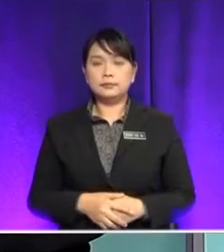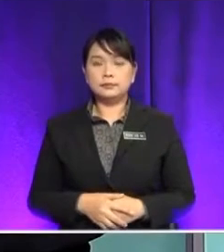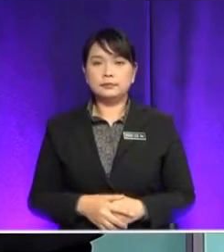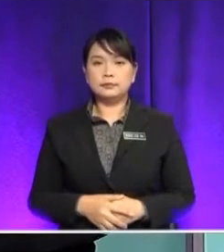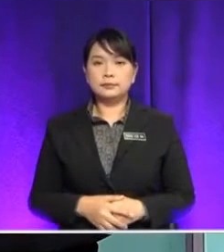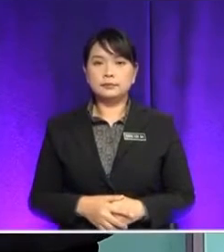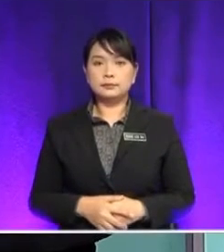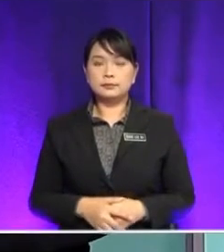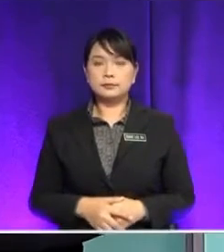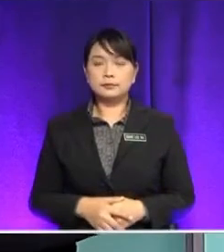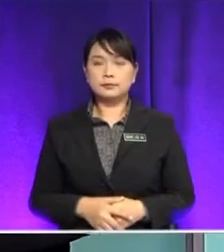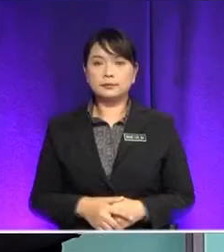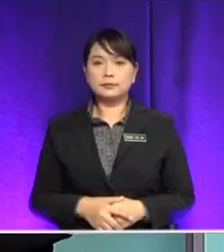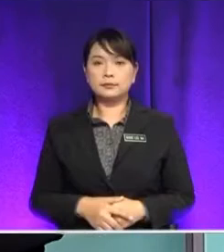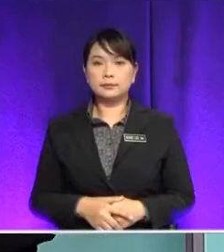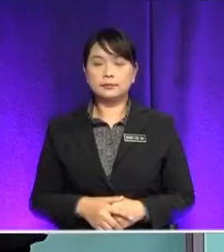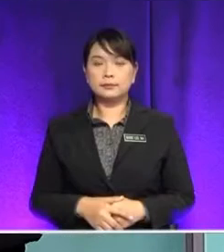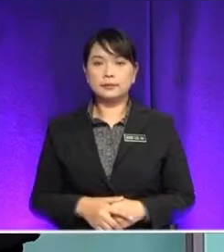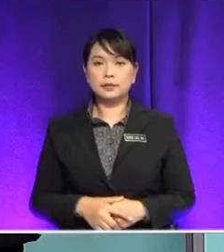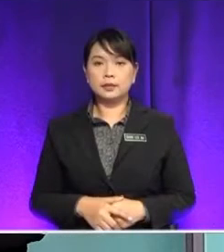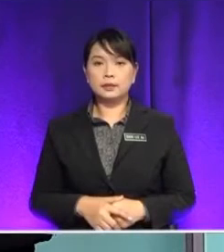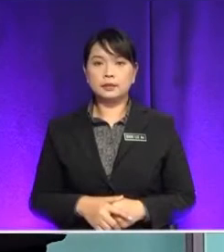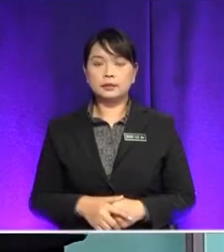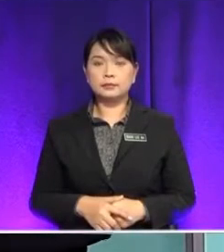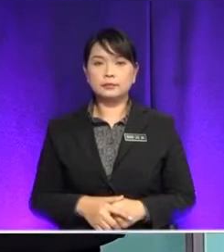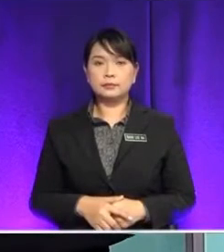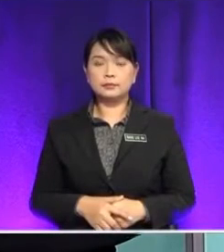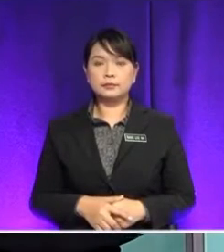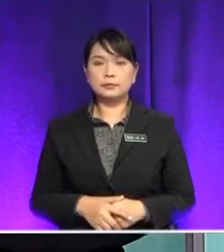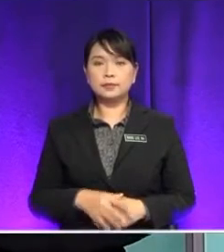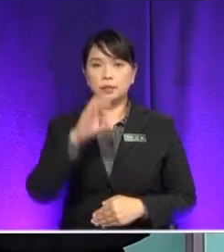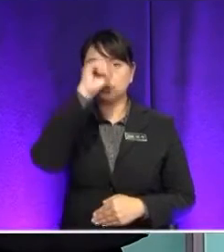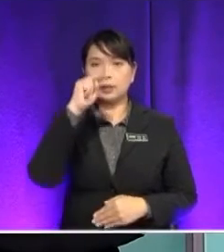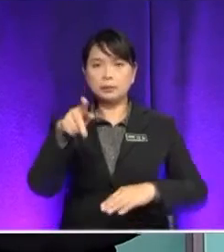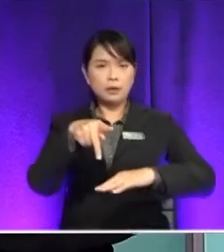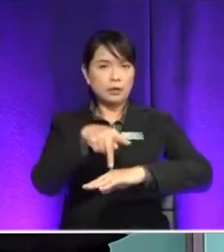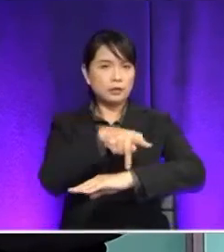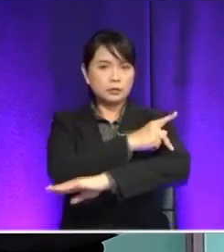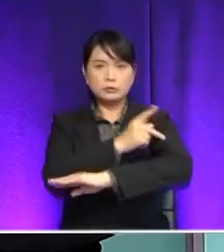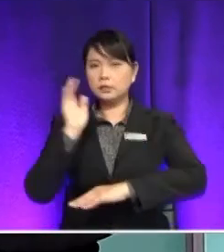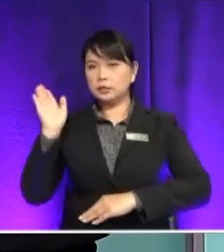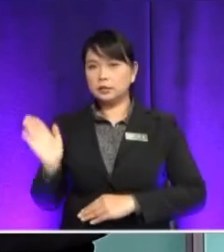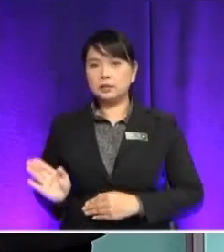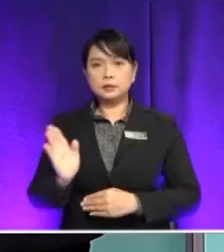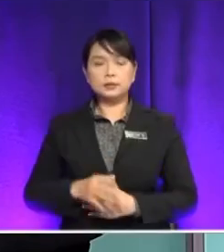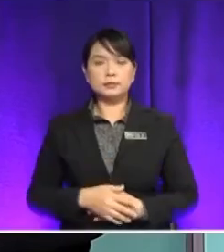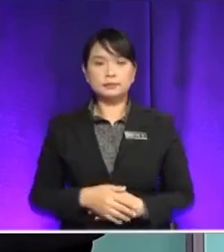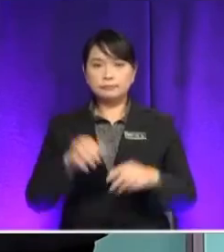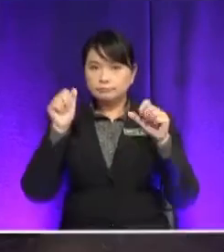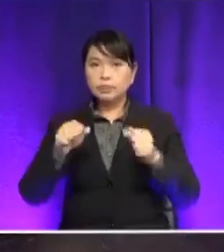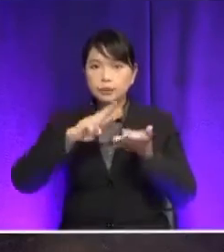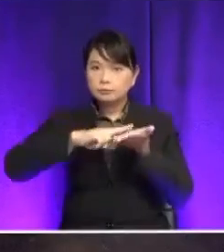prosa prosa key seterusnya Otani soalan panjang nih kok Esih siap enak baca dan bagi